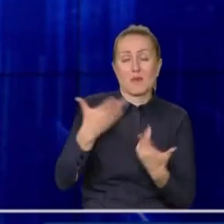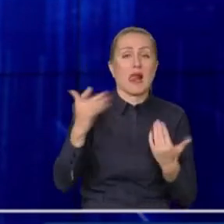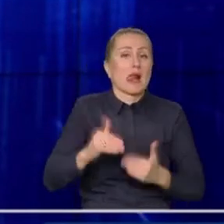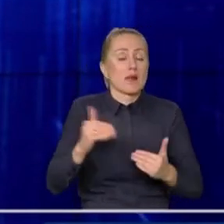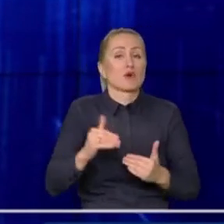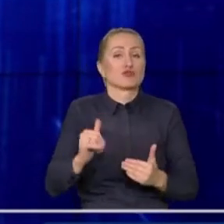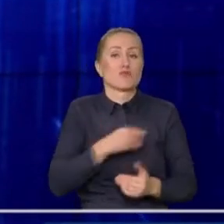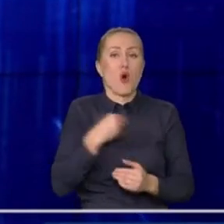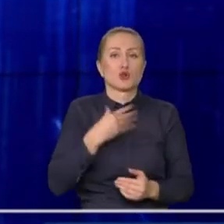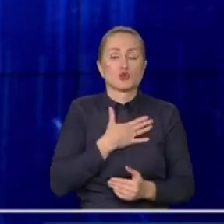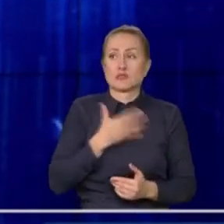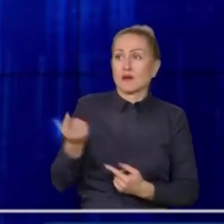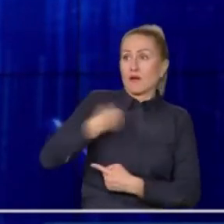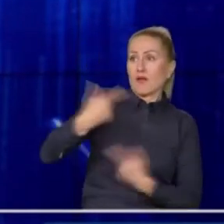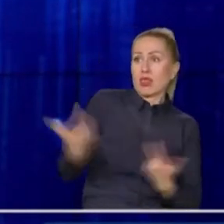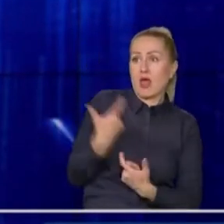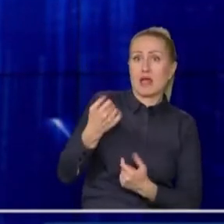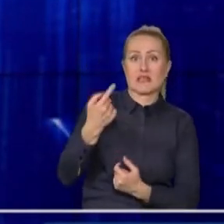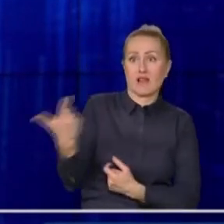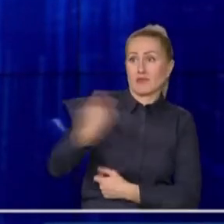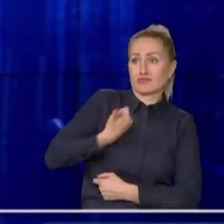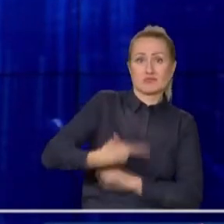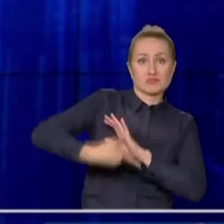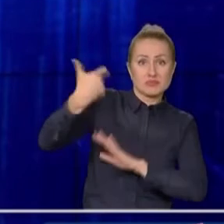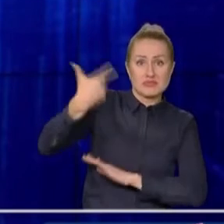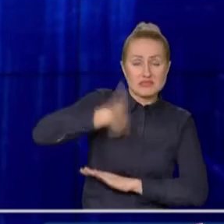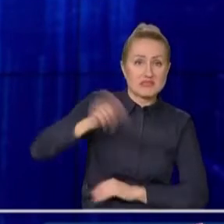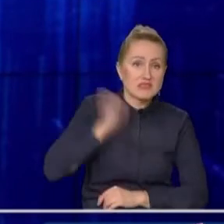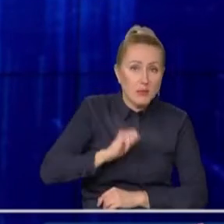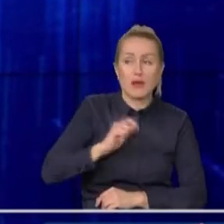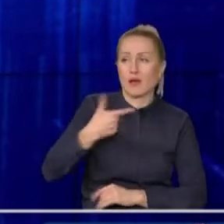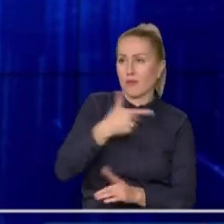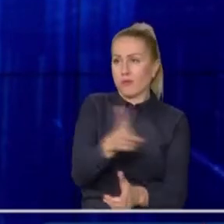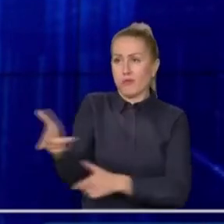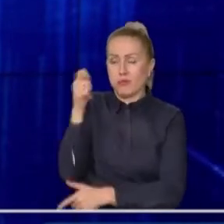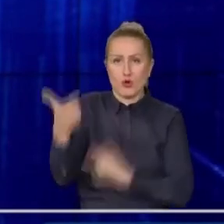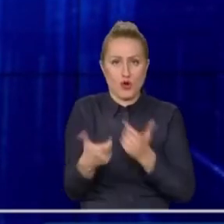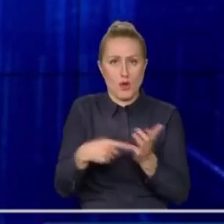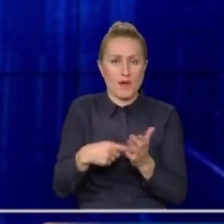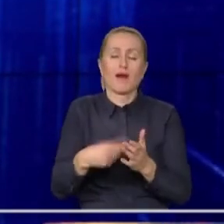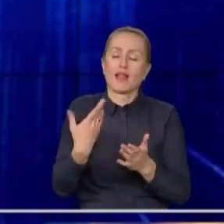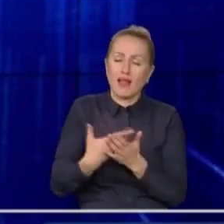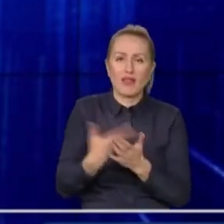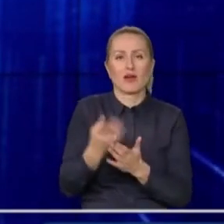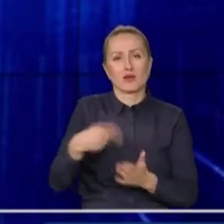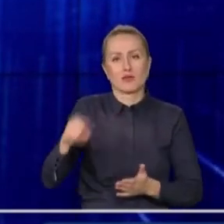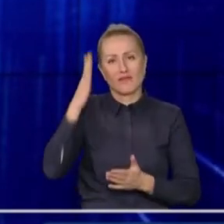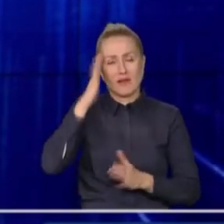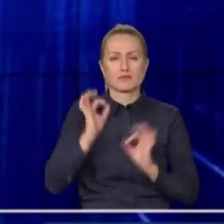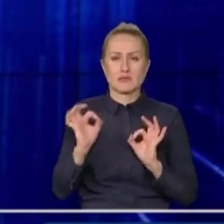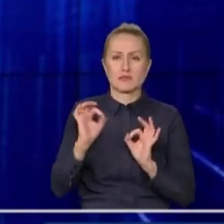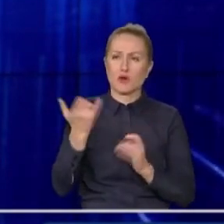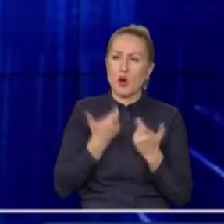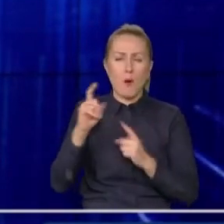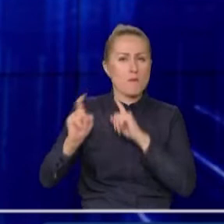z żołnierzy w poczuciu zagrożenia, że za chwilę może zostać zastrzelony, oddał ten strzał. Także druga strona naprawdę bardzo mocno